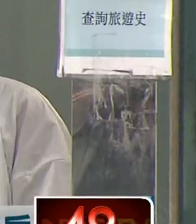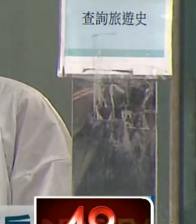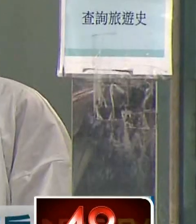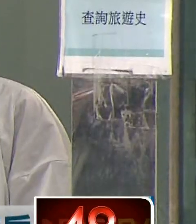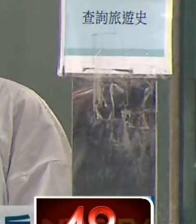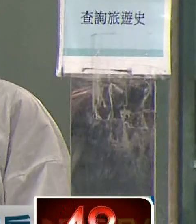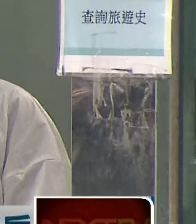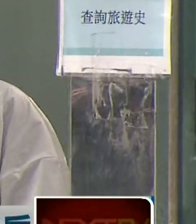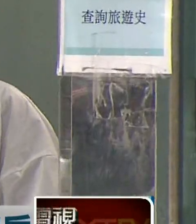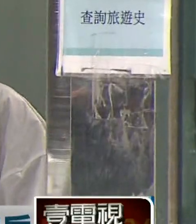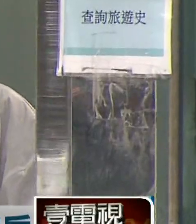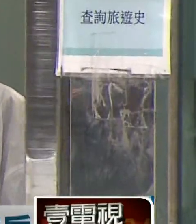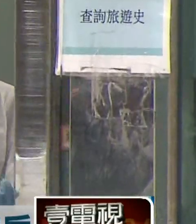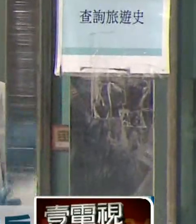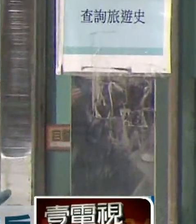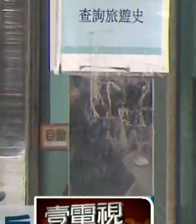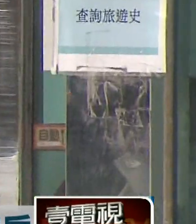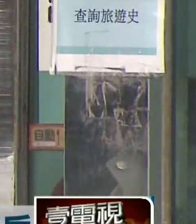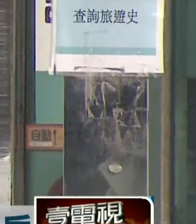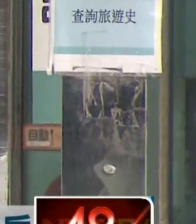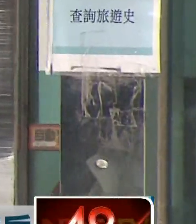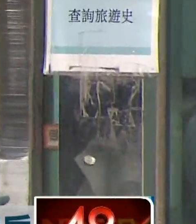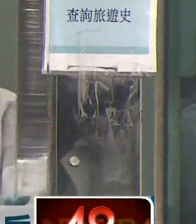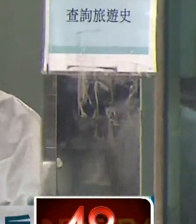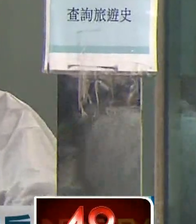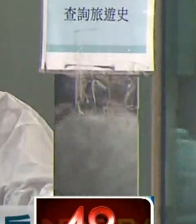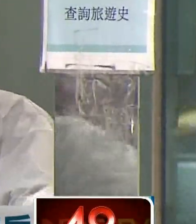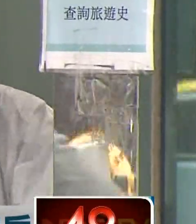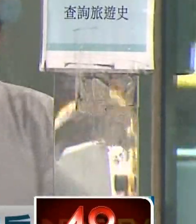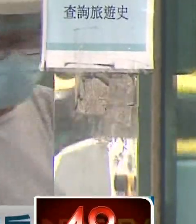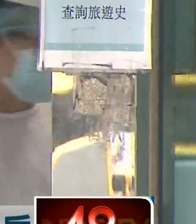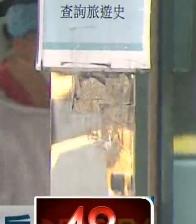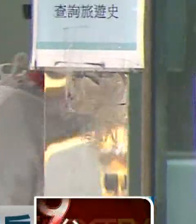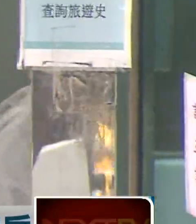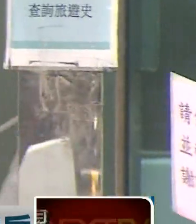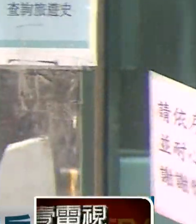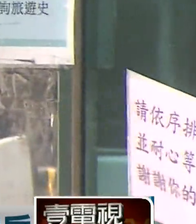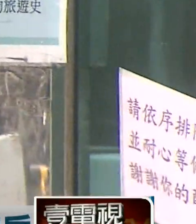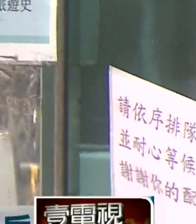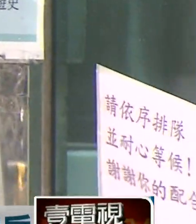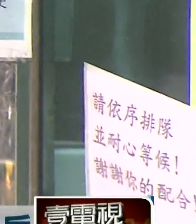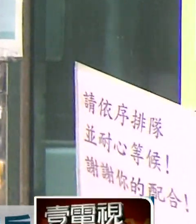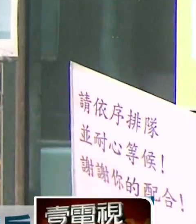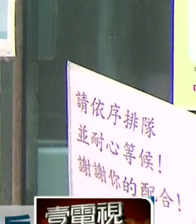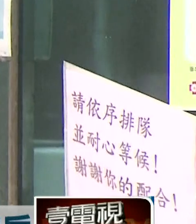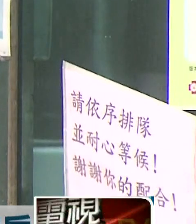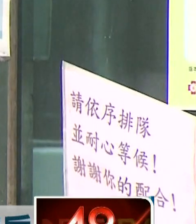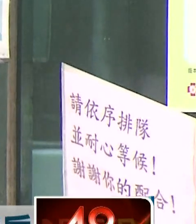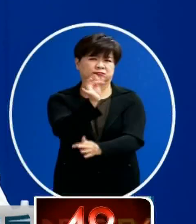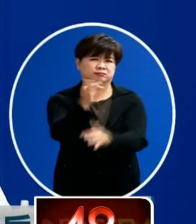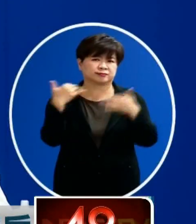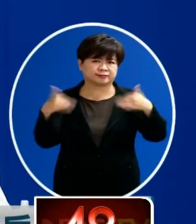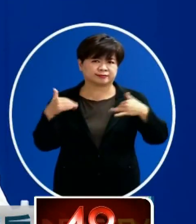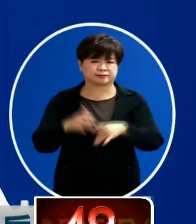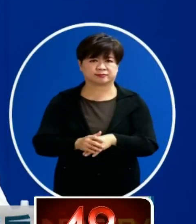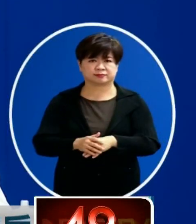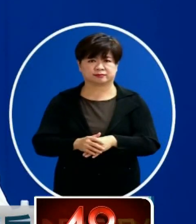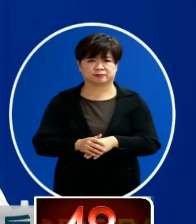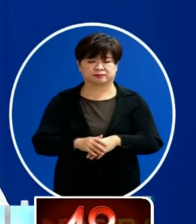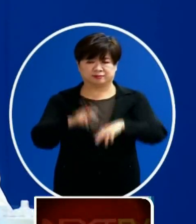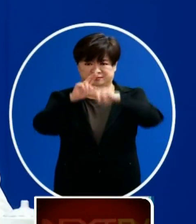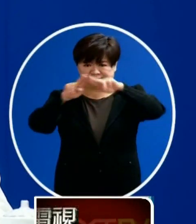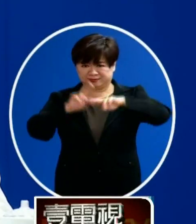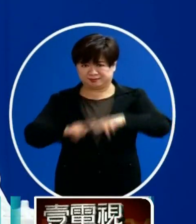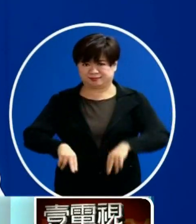认，对方竟然都不理。对于马偕，既不敢讲，也不敢否认，搞得最后只能跟疫情指挥官陈时中回报。 封了两个楼